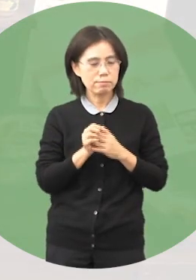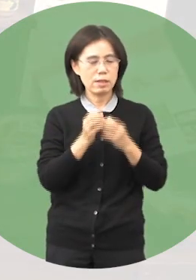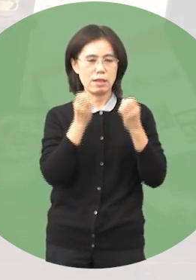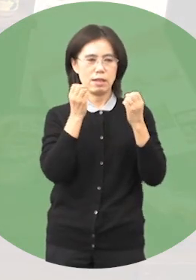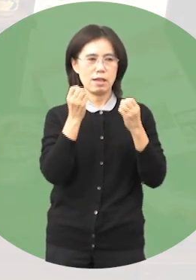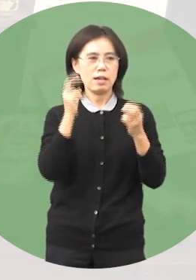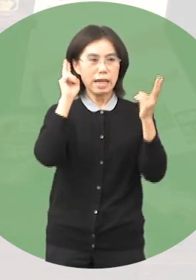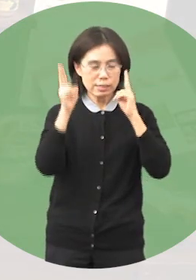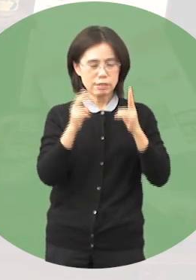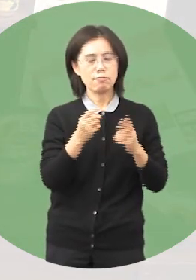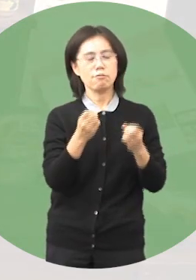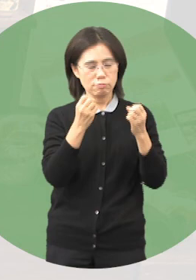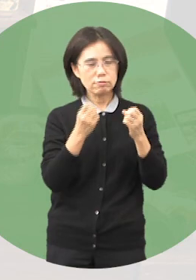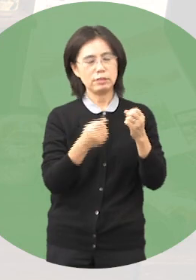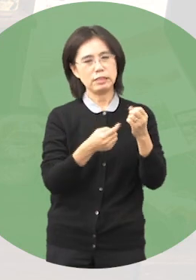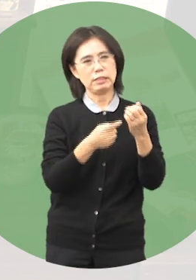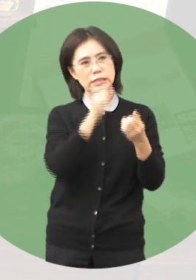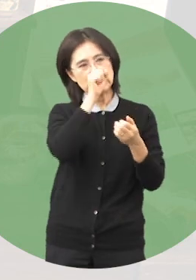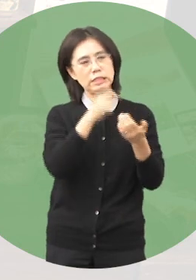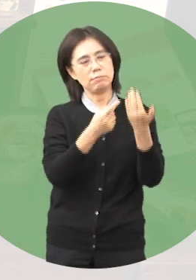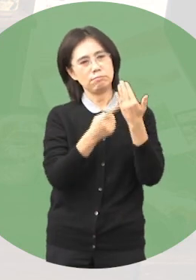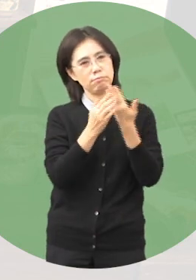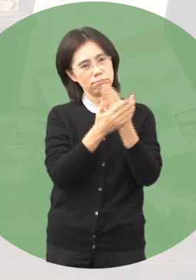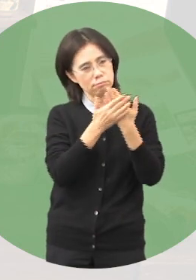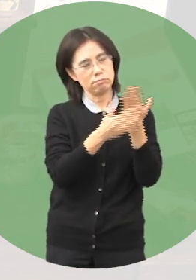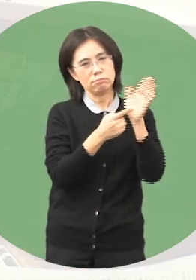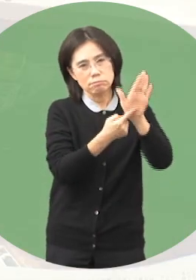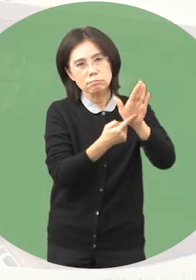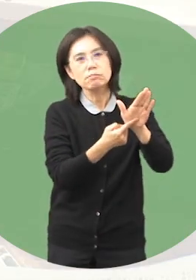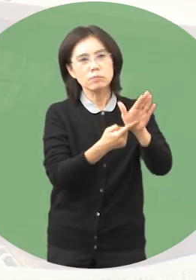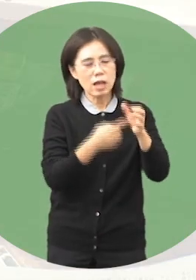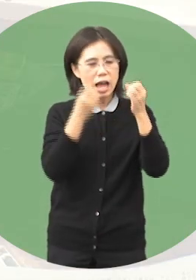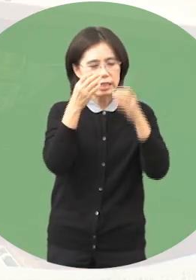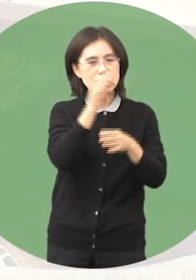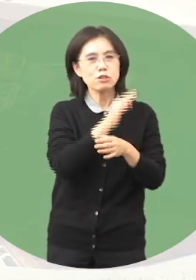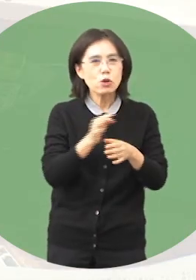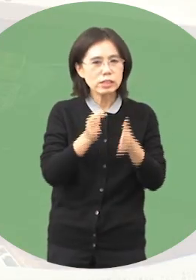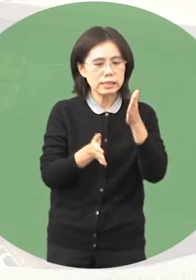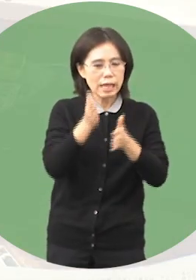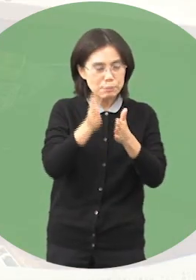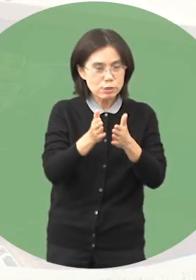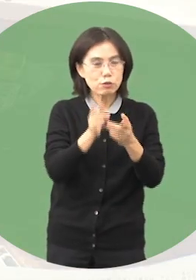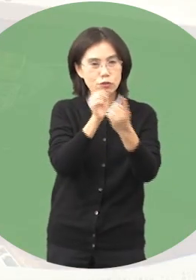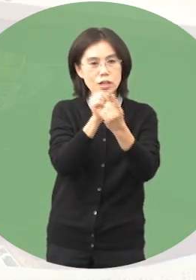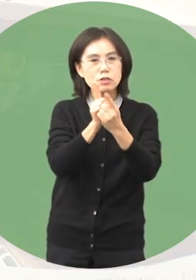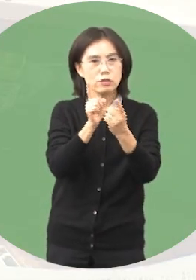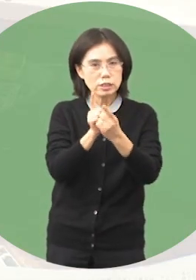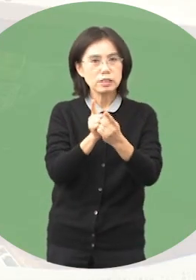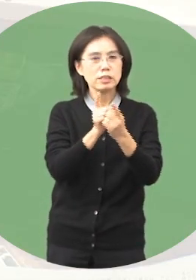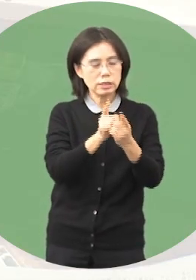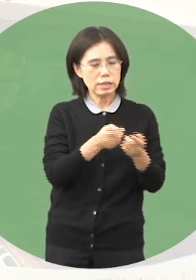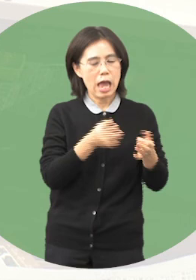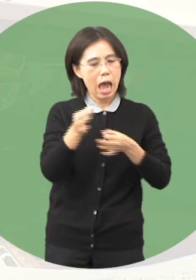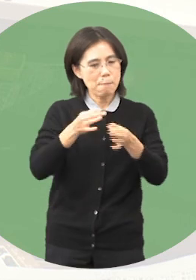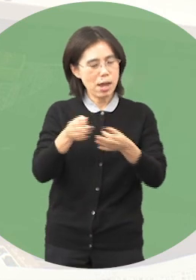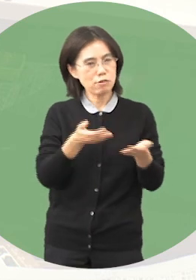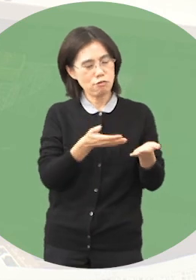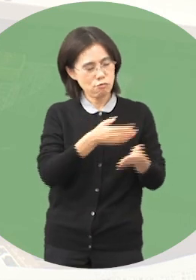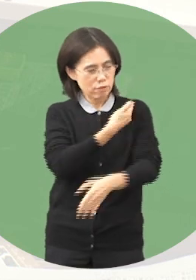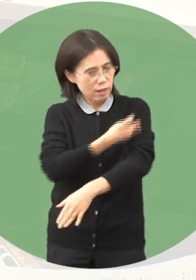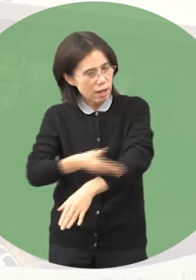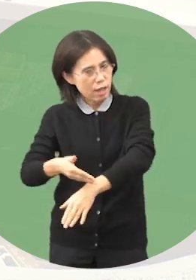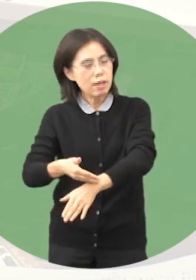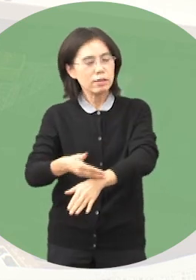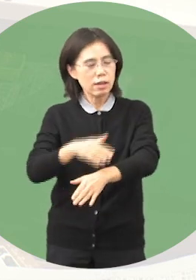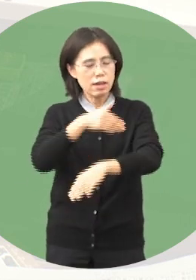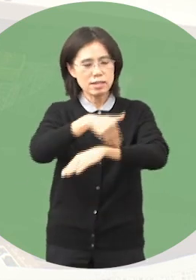デアから生まれた新しい商品やサービスを軸に、消費者ニーズや販売経路、そして計画終了時